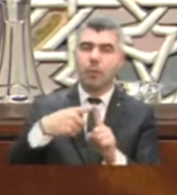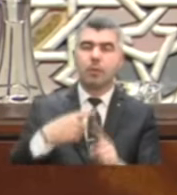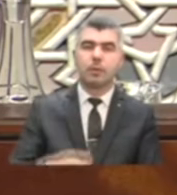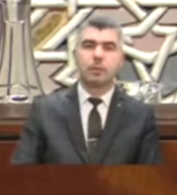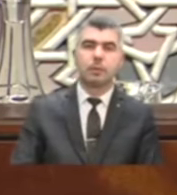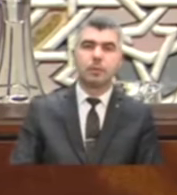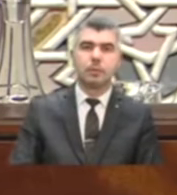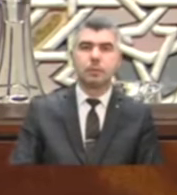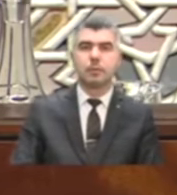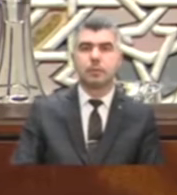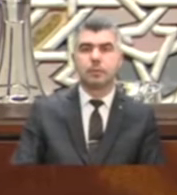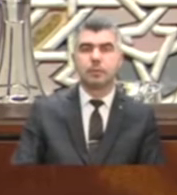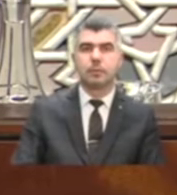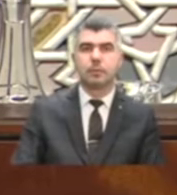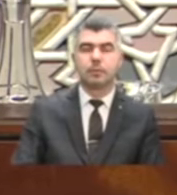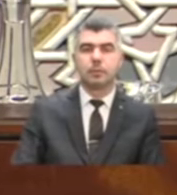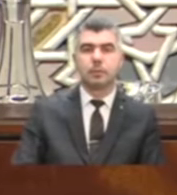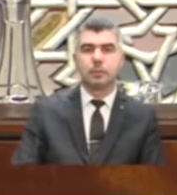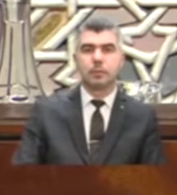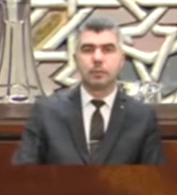تفضلي.